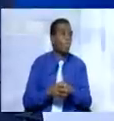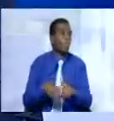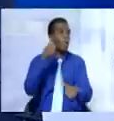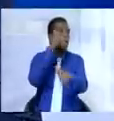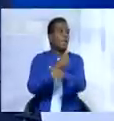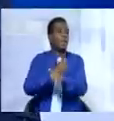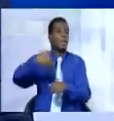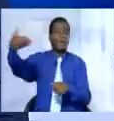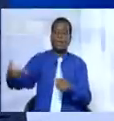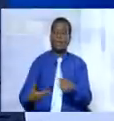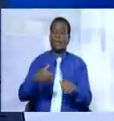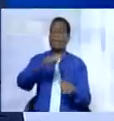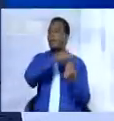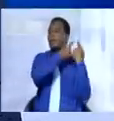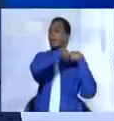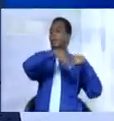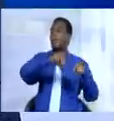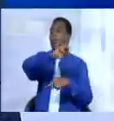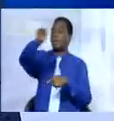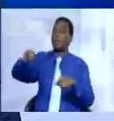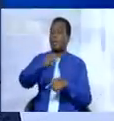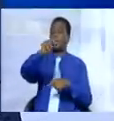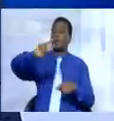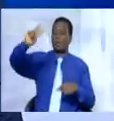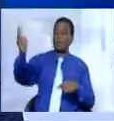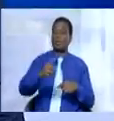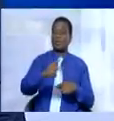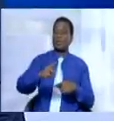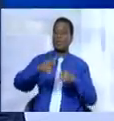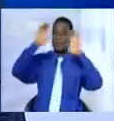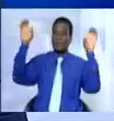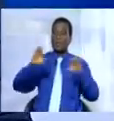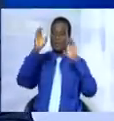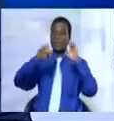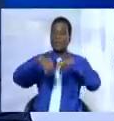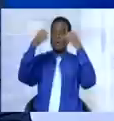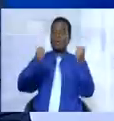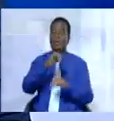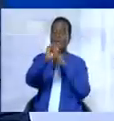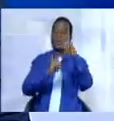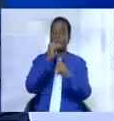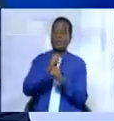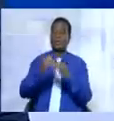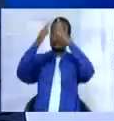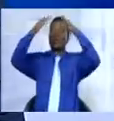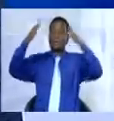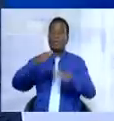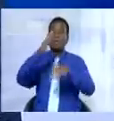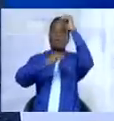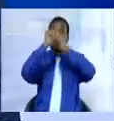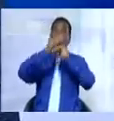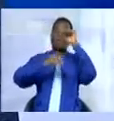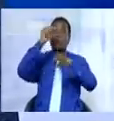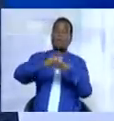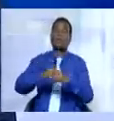Abidjan accueille depuis mardi la 2e édition du Salon international du bâtiment et de matériaux de construction.